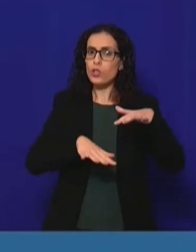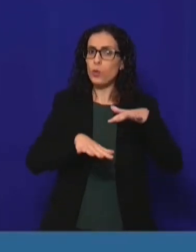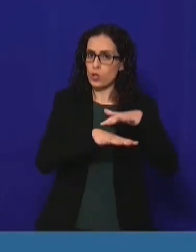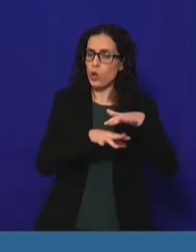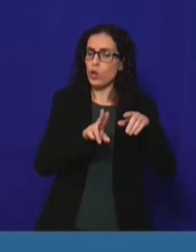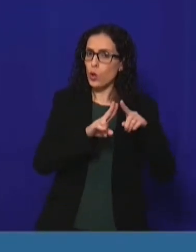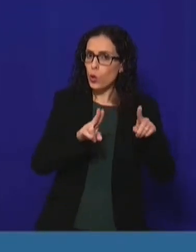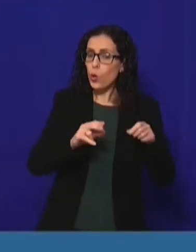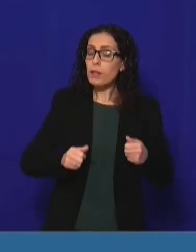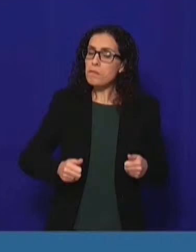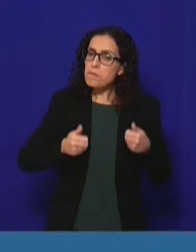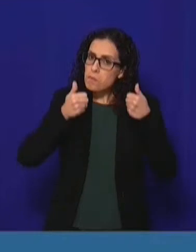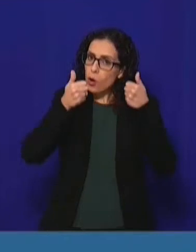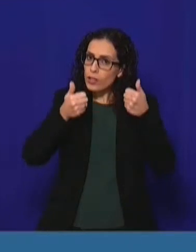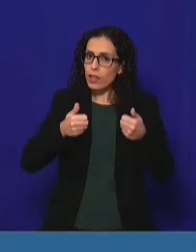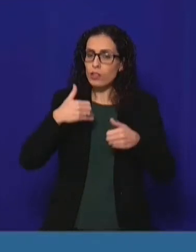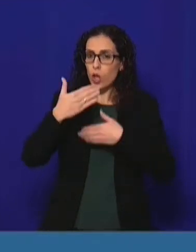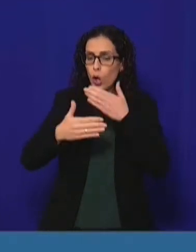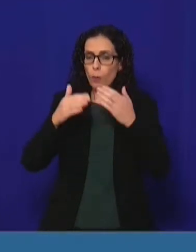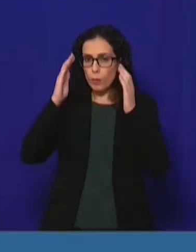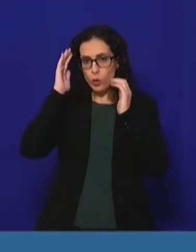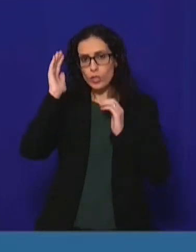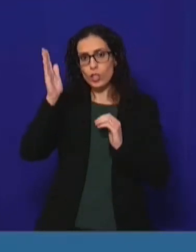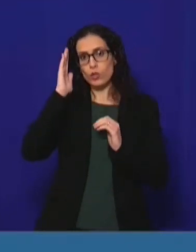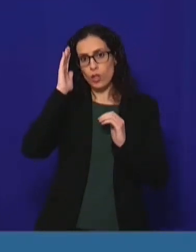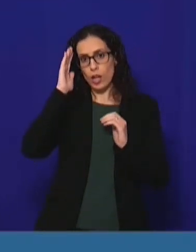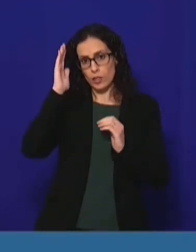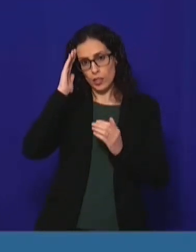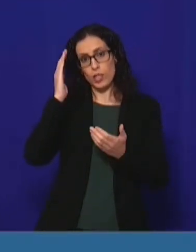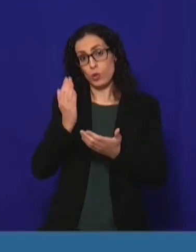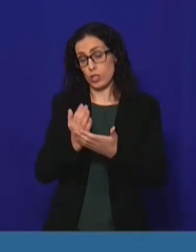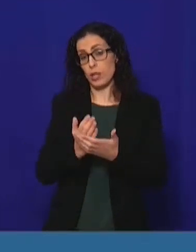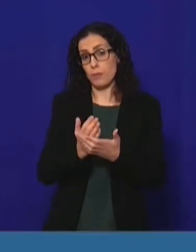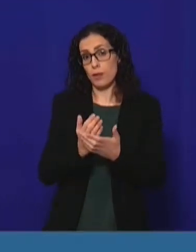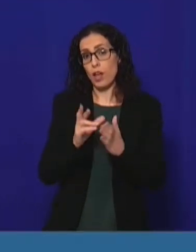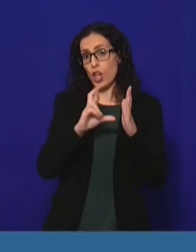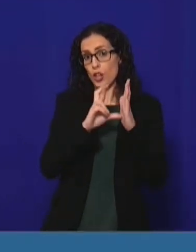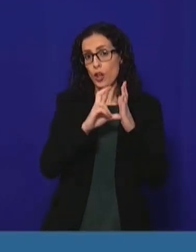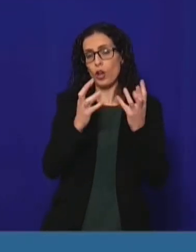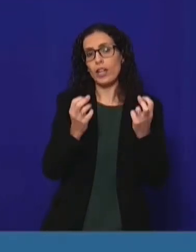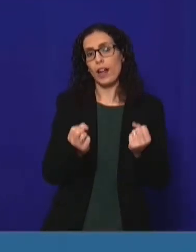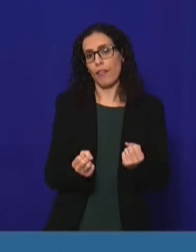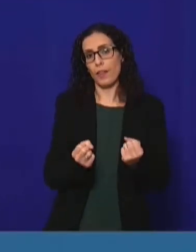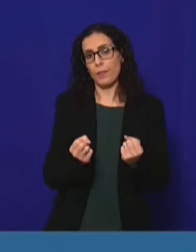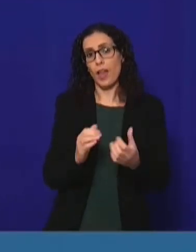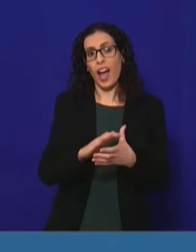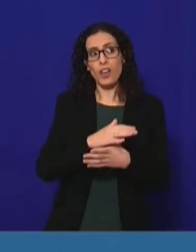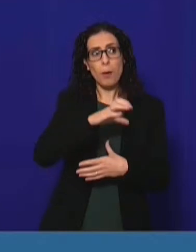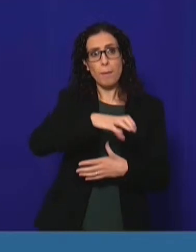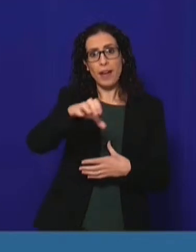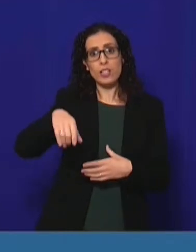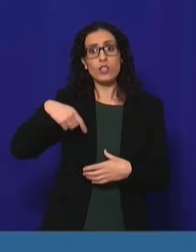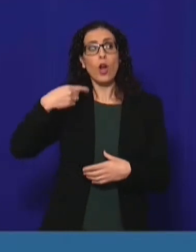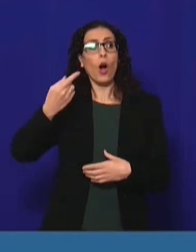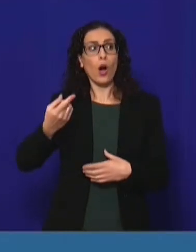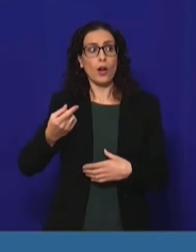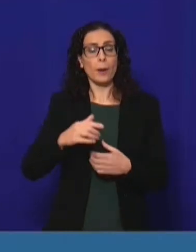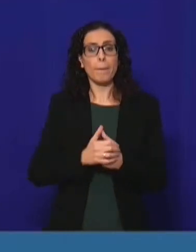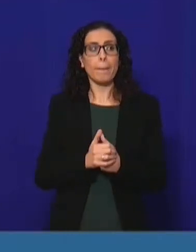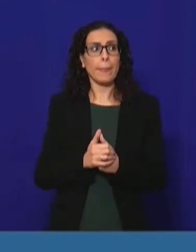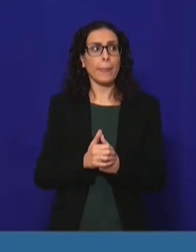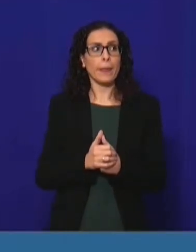ħsieb anka dawk il-miżuri li għandna x'jekk tħares naqra x'qed jiġri f'pajjiżi oħrajn, propju jekk tħares lejn